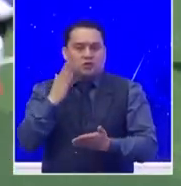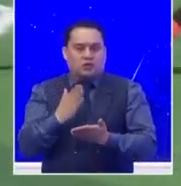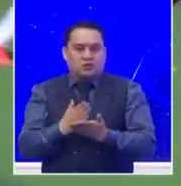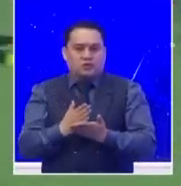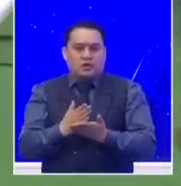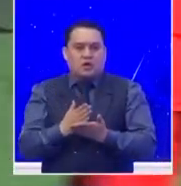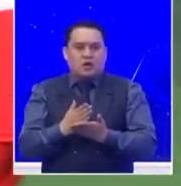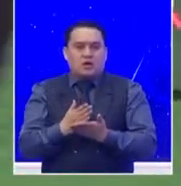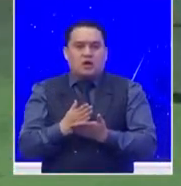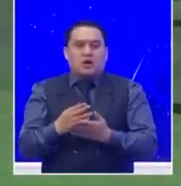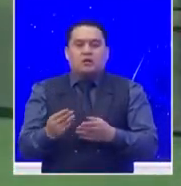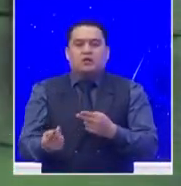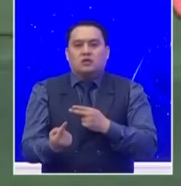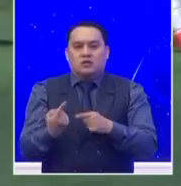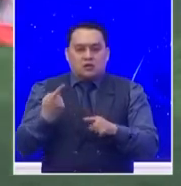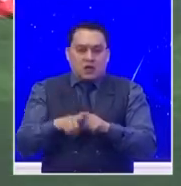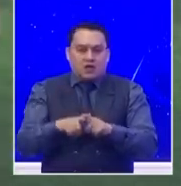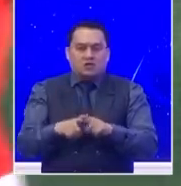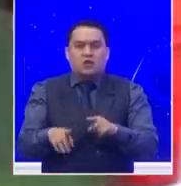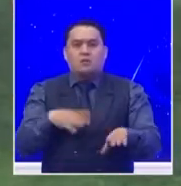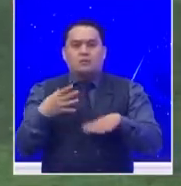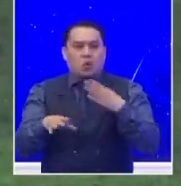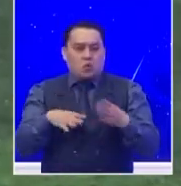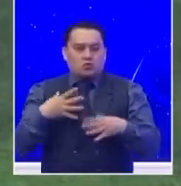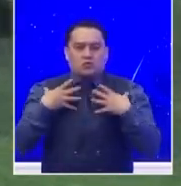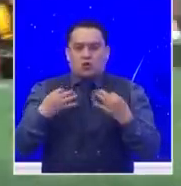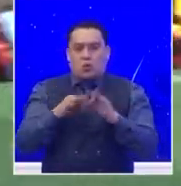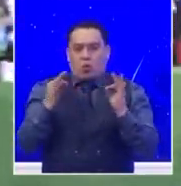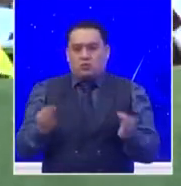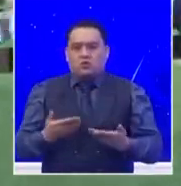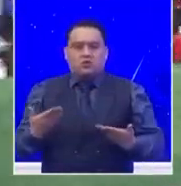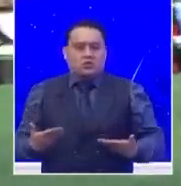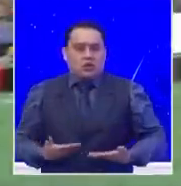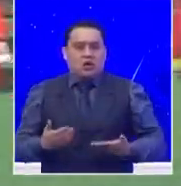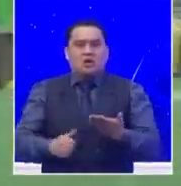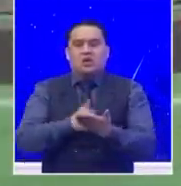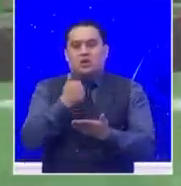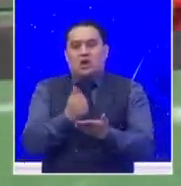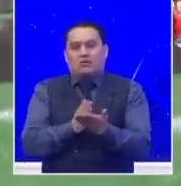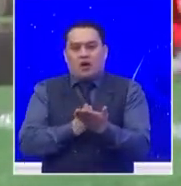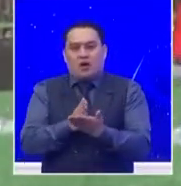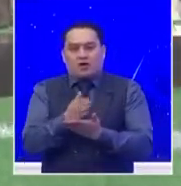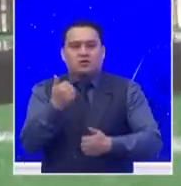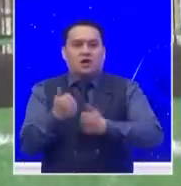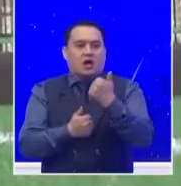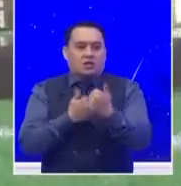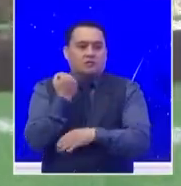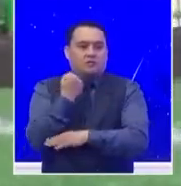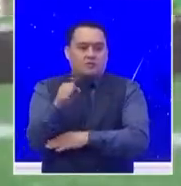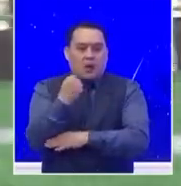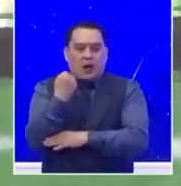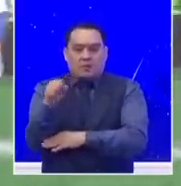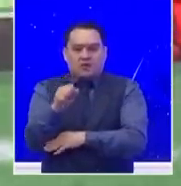организаторы. Оттачивание технического составляющего и привитие здорового образа жизни – главный ориентир соревнования. Все победители и